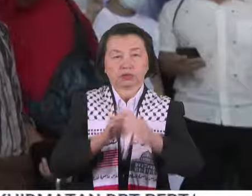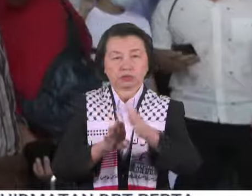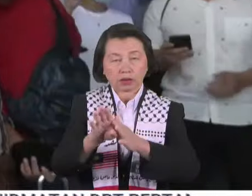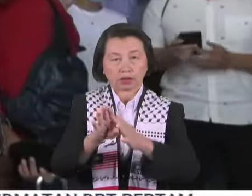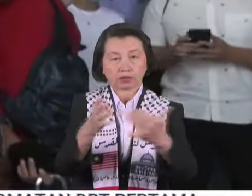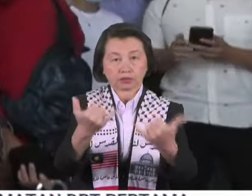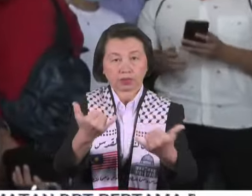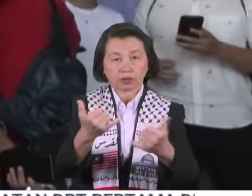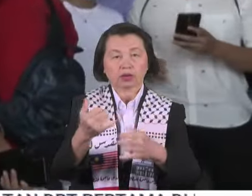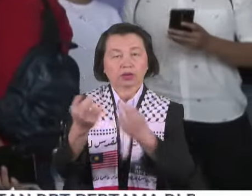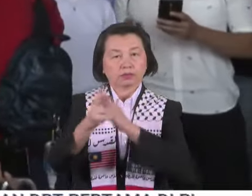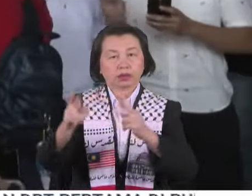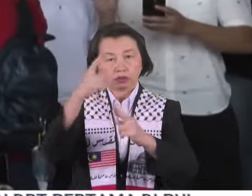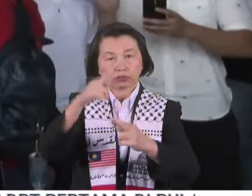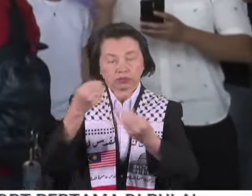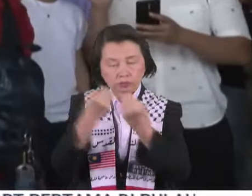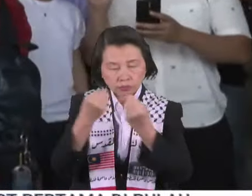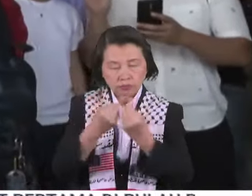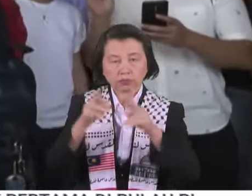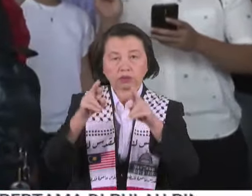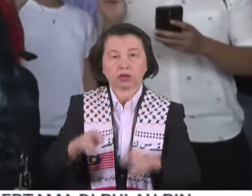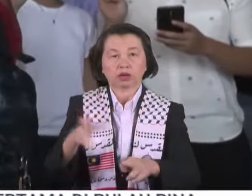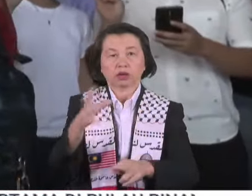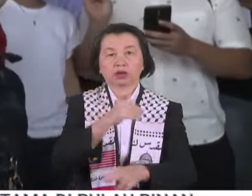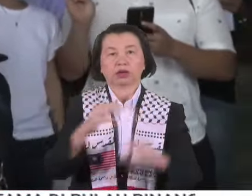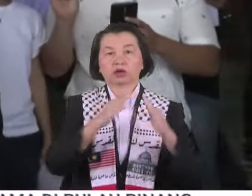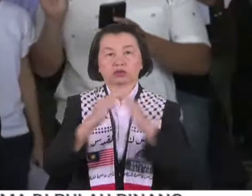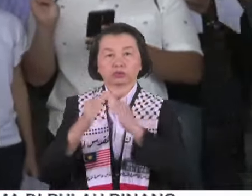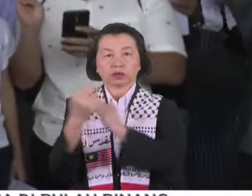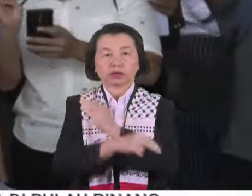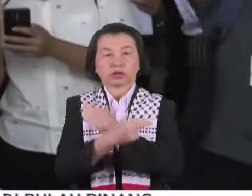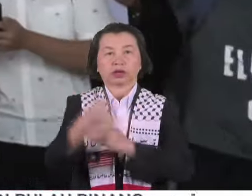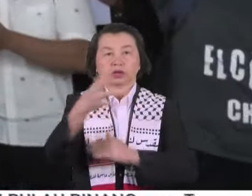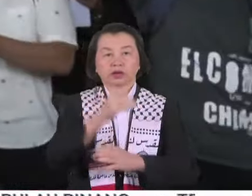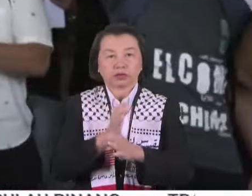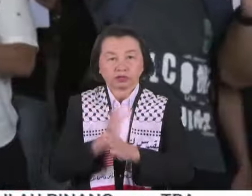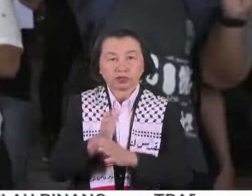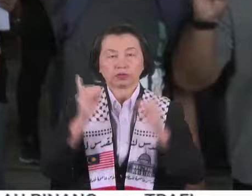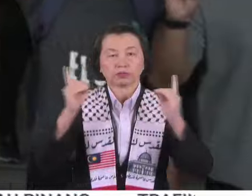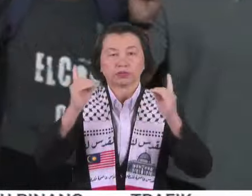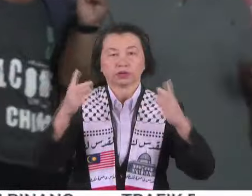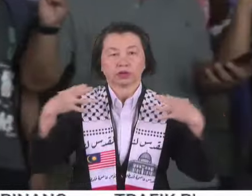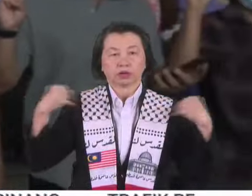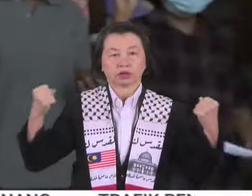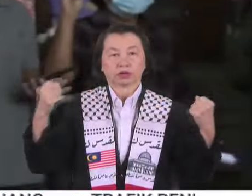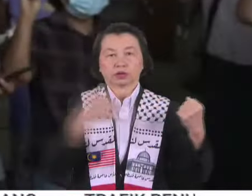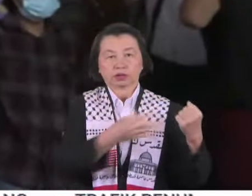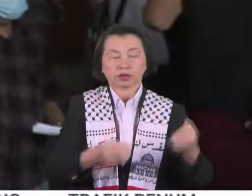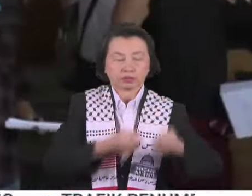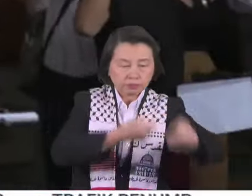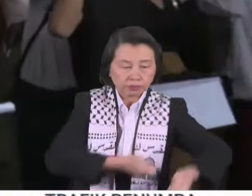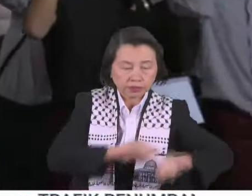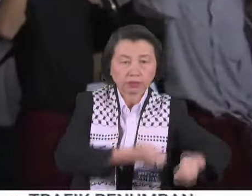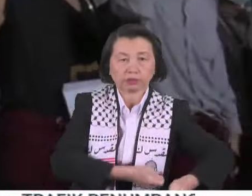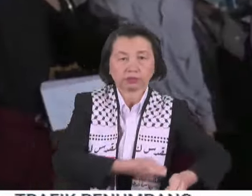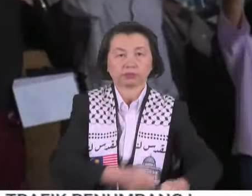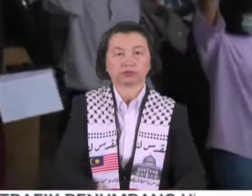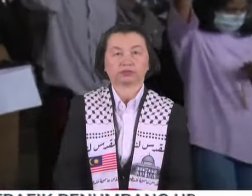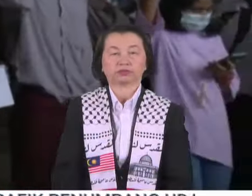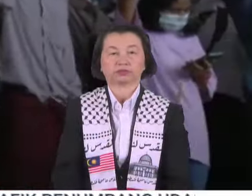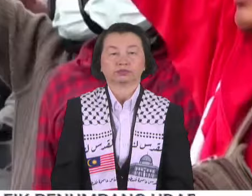pembangunan semasa, persiapan untuk bancian penduduk dan perumahan negara serta sektor pendidikan, kesihatan dan